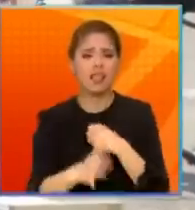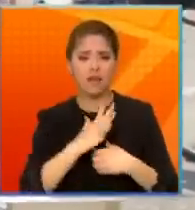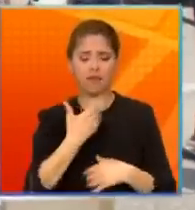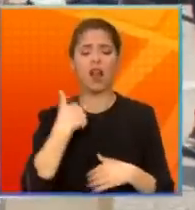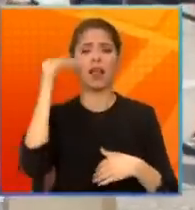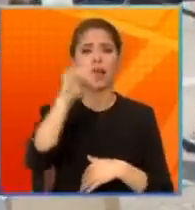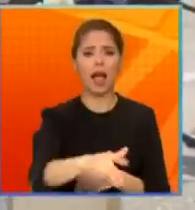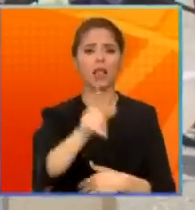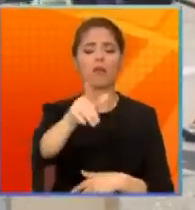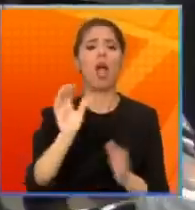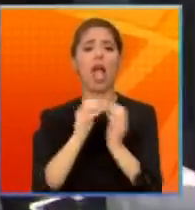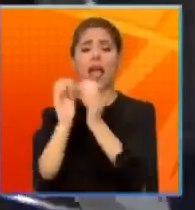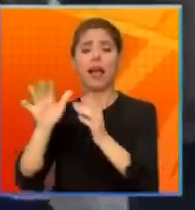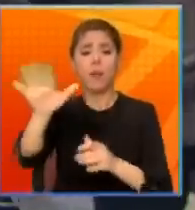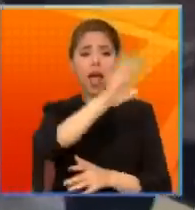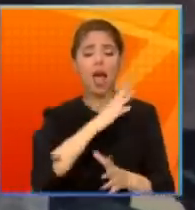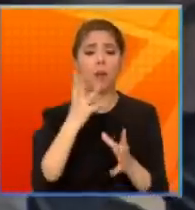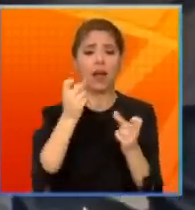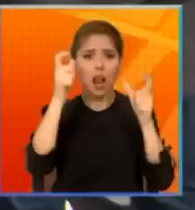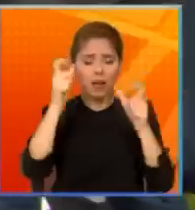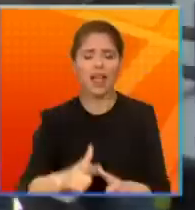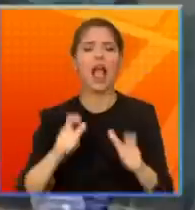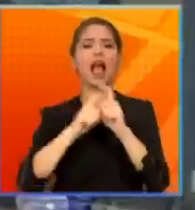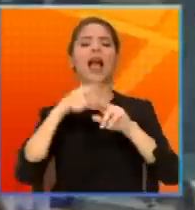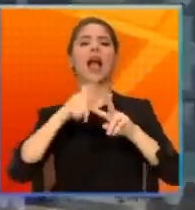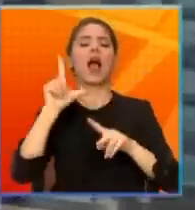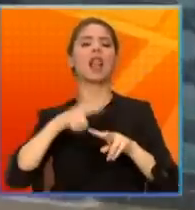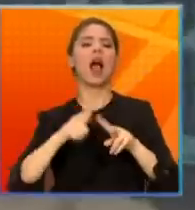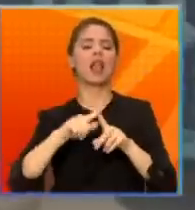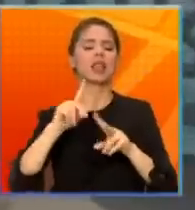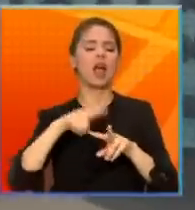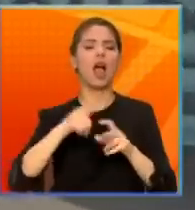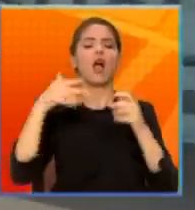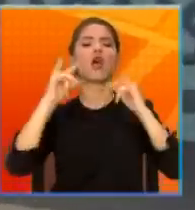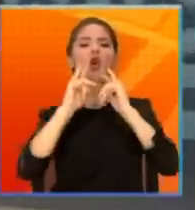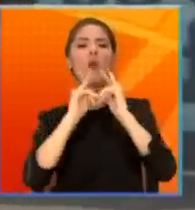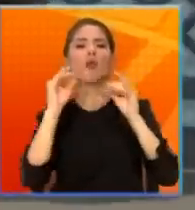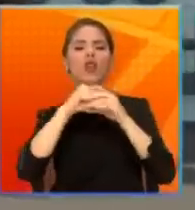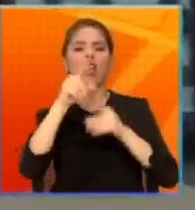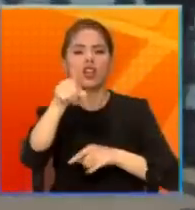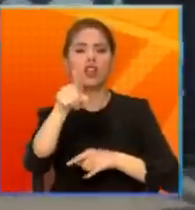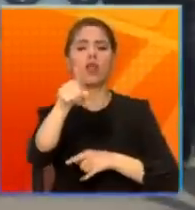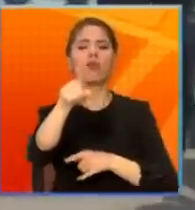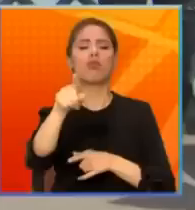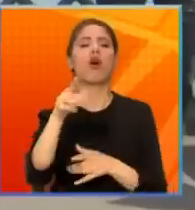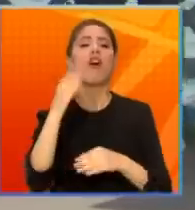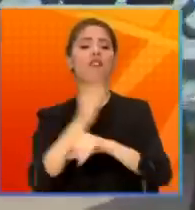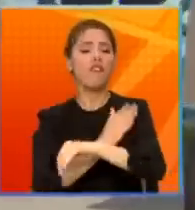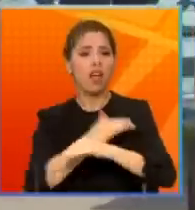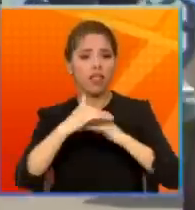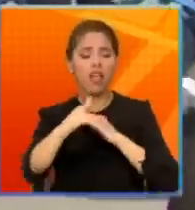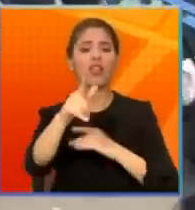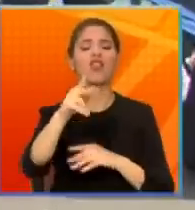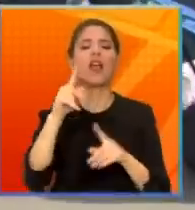geldik. Ekipler en yoğun noktalardan birinde, Galata Köprüsü'nde. İşte şimdi ekipler o yoğun noktalarda vatandaşın